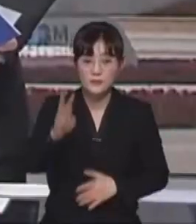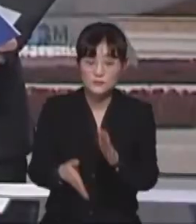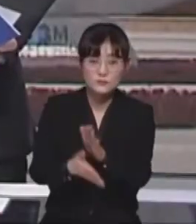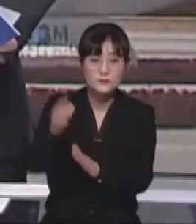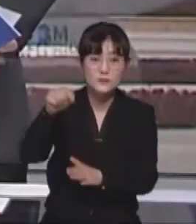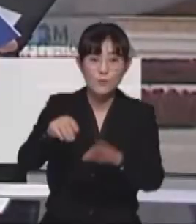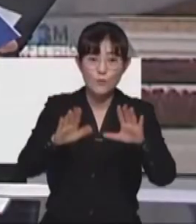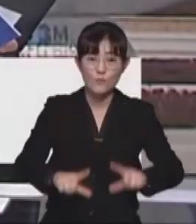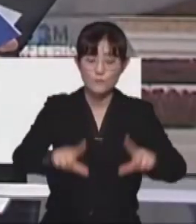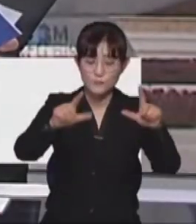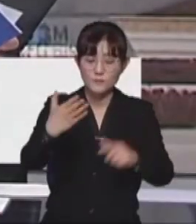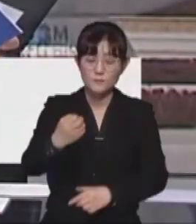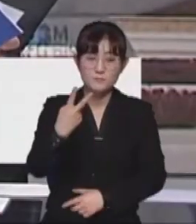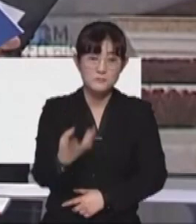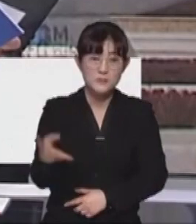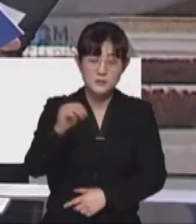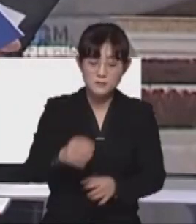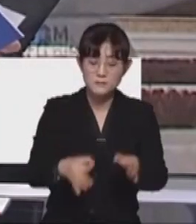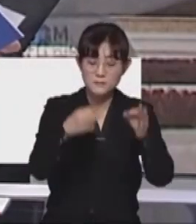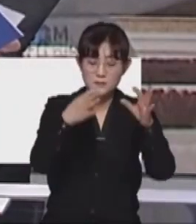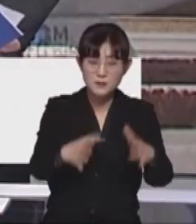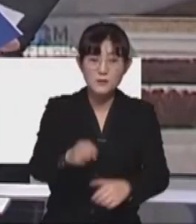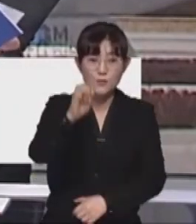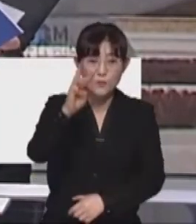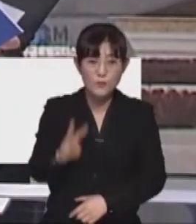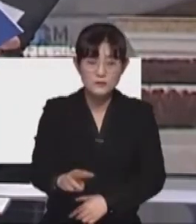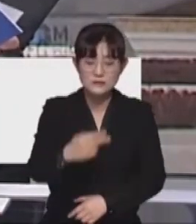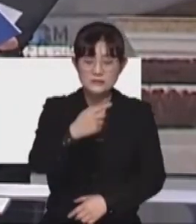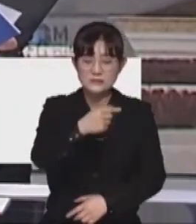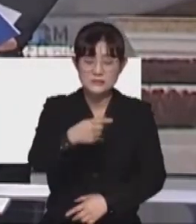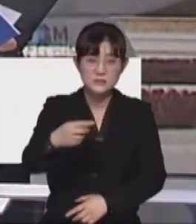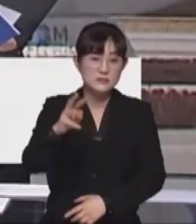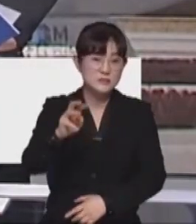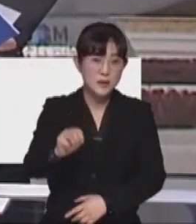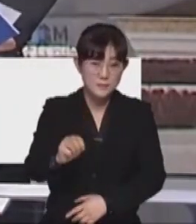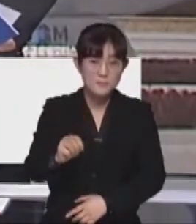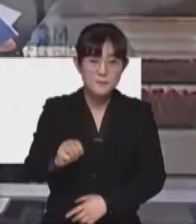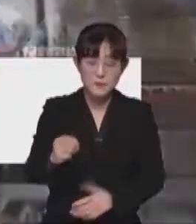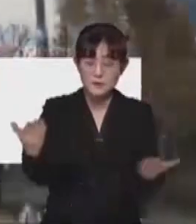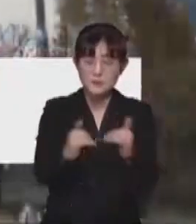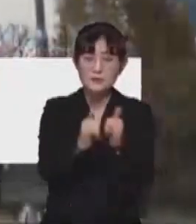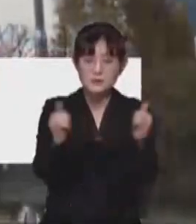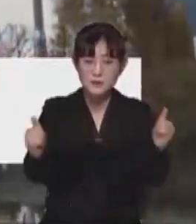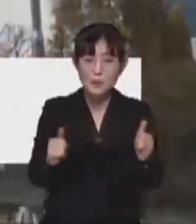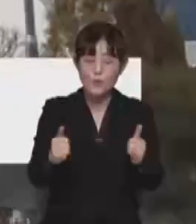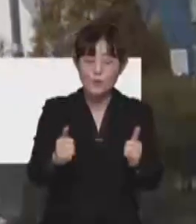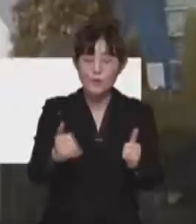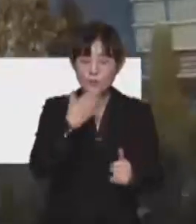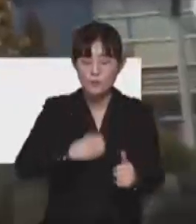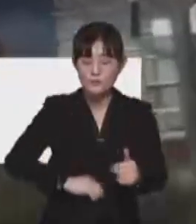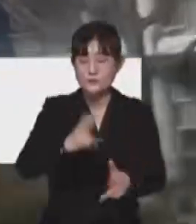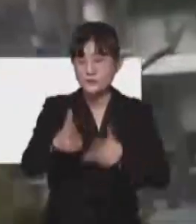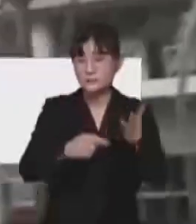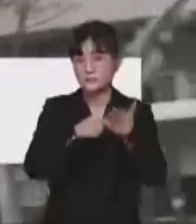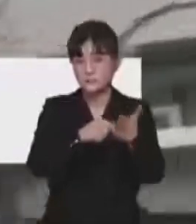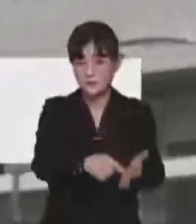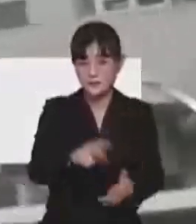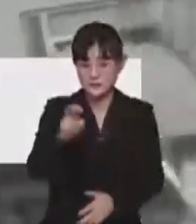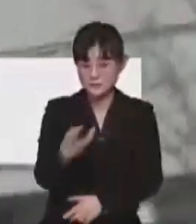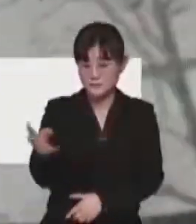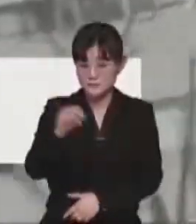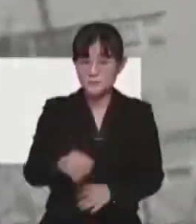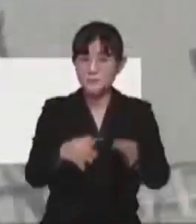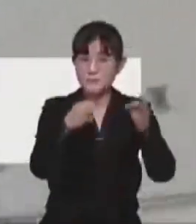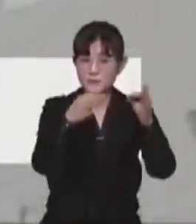광주광역시가 올해 92억 원을 들여 광주 글로벌모터스 근로자를 위한 공동복지사업을 추진합니다. 20억 원을